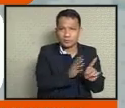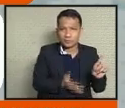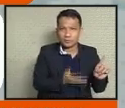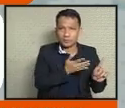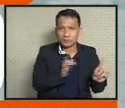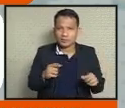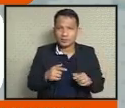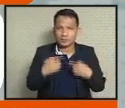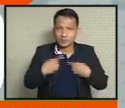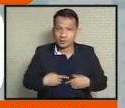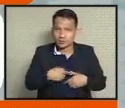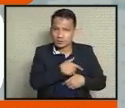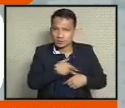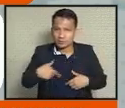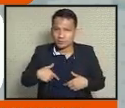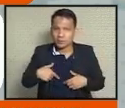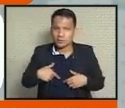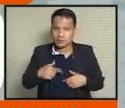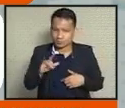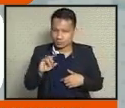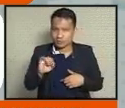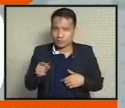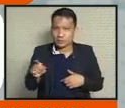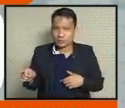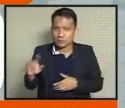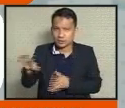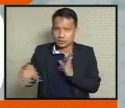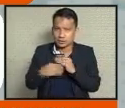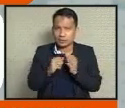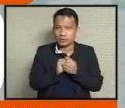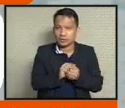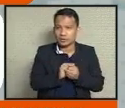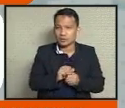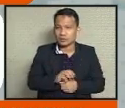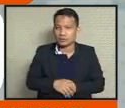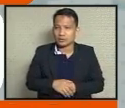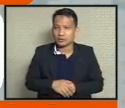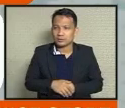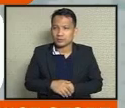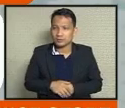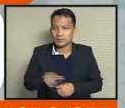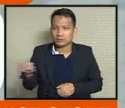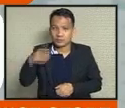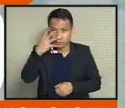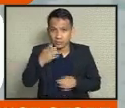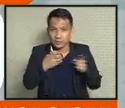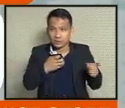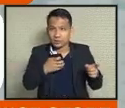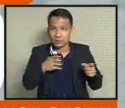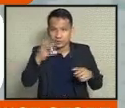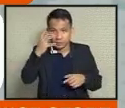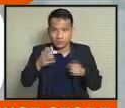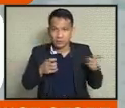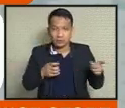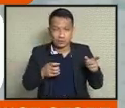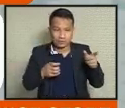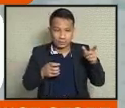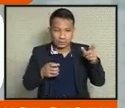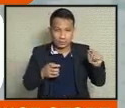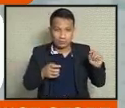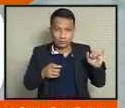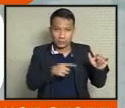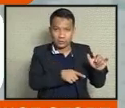of his clothing line. That's why, nadamay ko rin po siya actually. So yung galit niyo po kay Toyo, idinamay niyo po itong